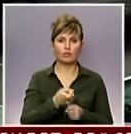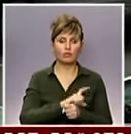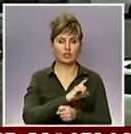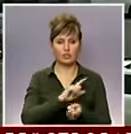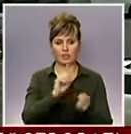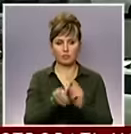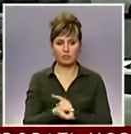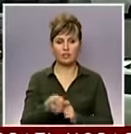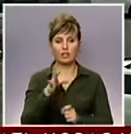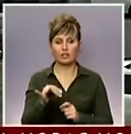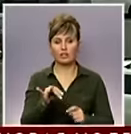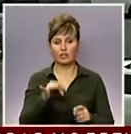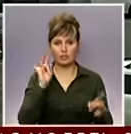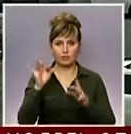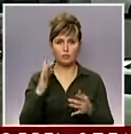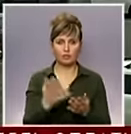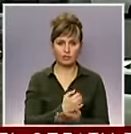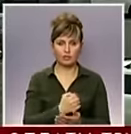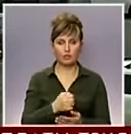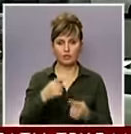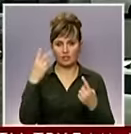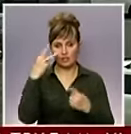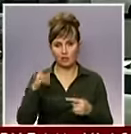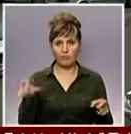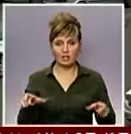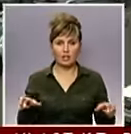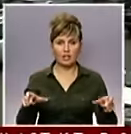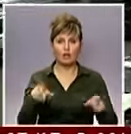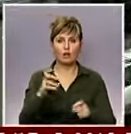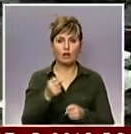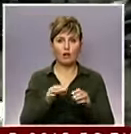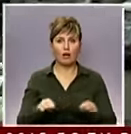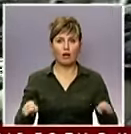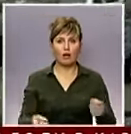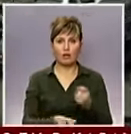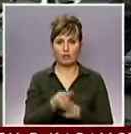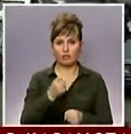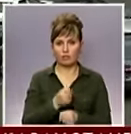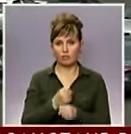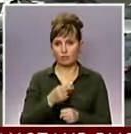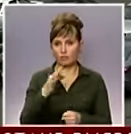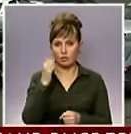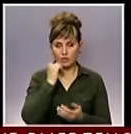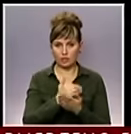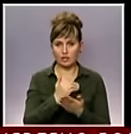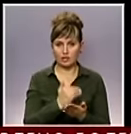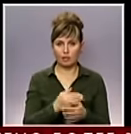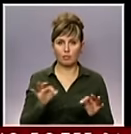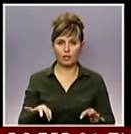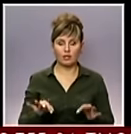кардинальные изменения. Вместо стихийных точек появились современные торговые ряды. Но вот парковка, как оказалось, работает по старой системе